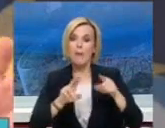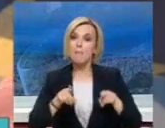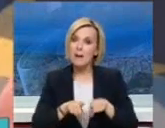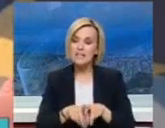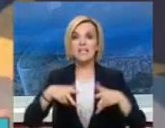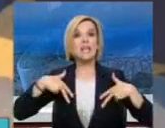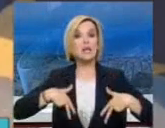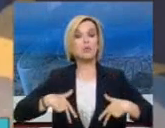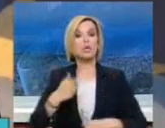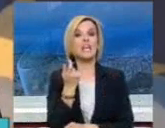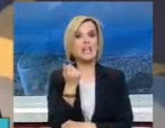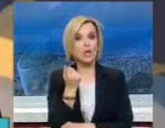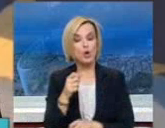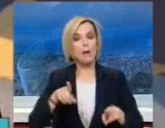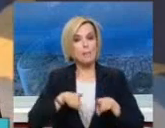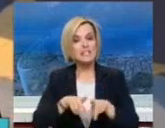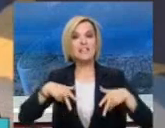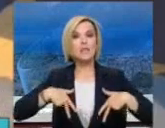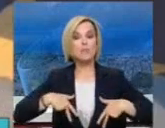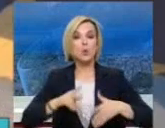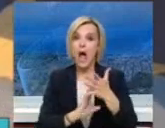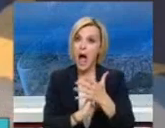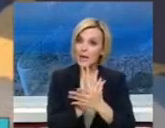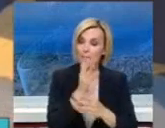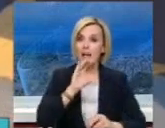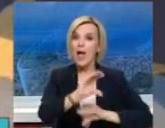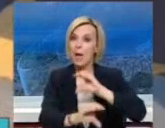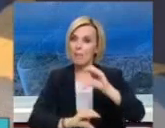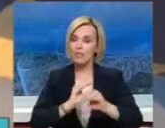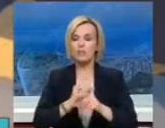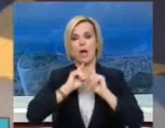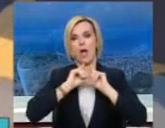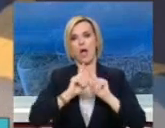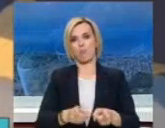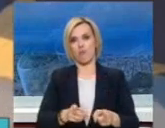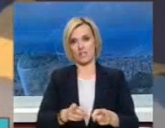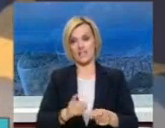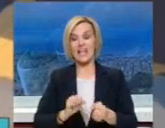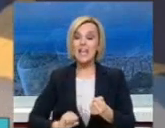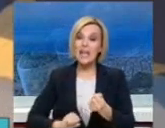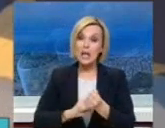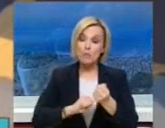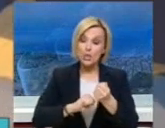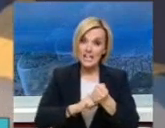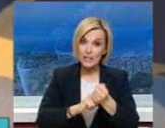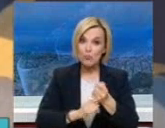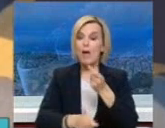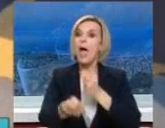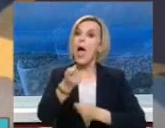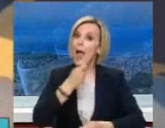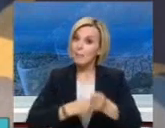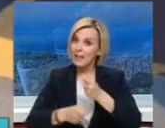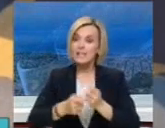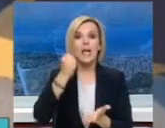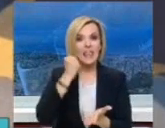οικονομικών και ανάπτυξης και επενδύσεων, αποφάσισαν να στηρίξουν, εκτός από τις επιχειρήσεις, και τα φυσικά